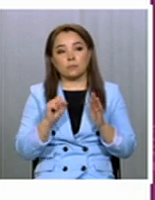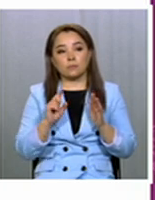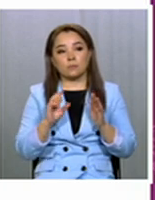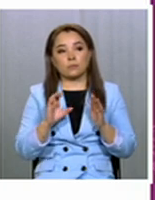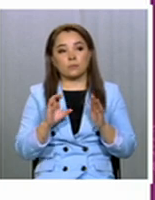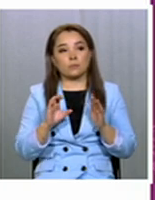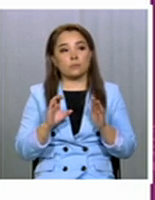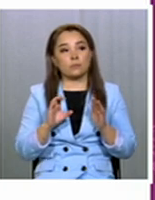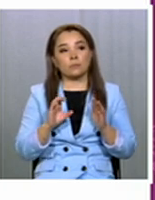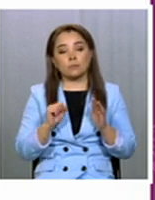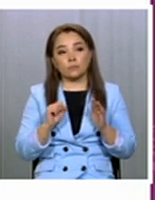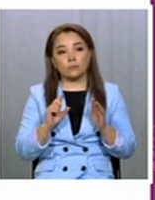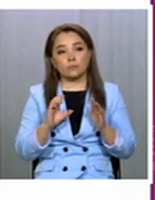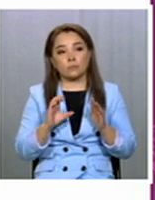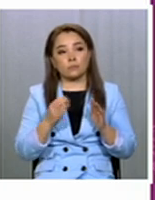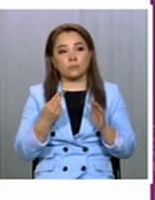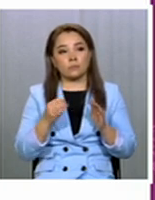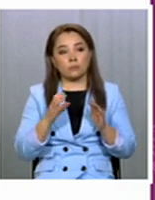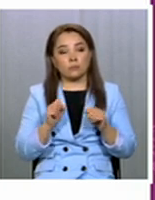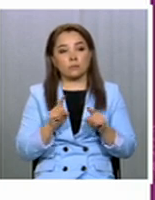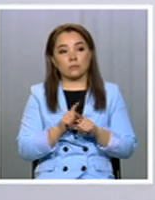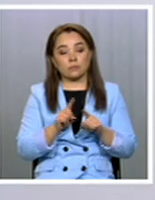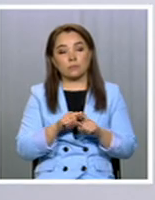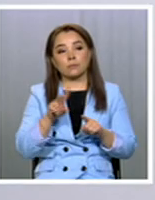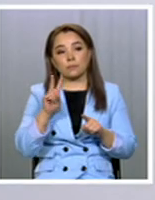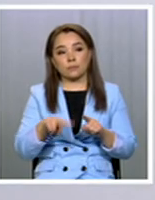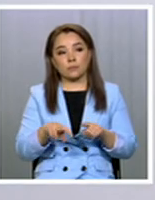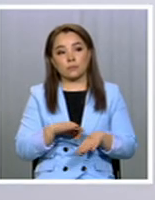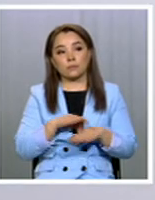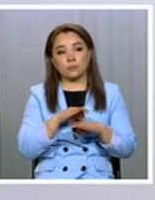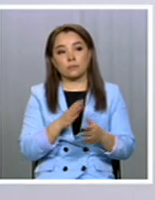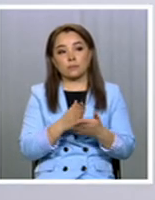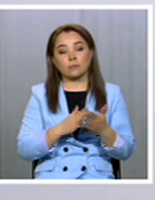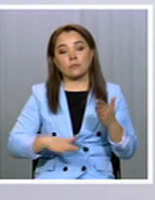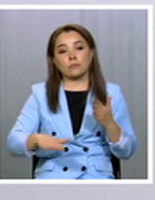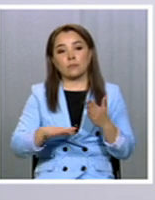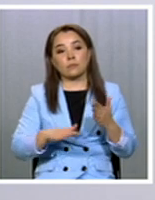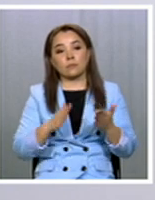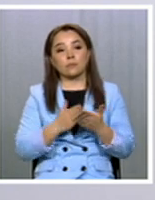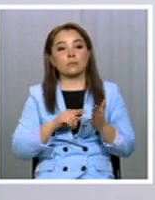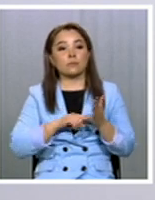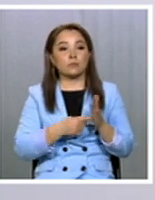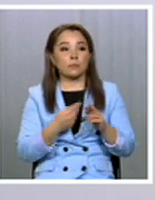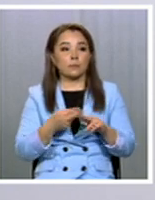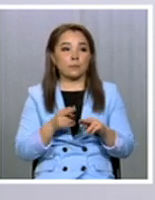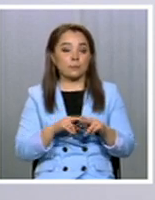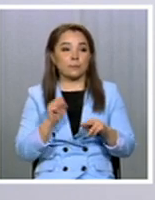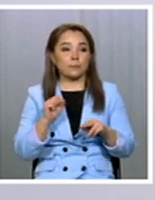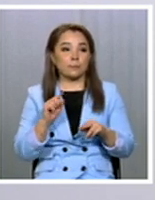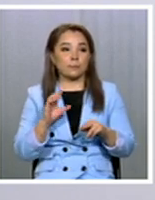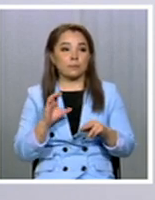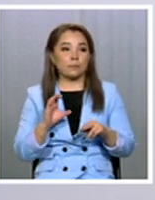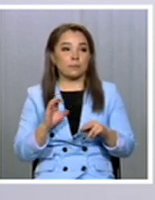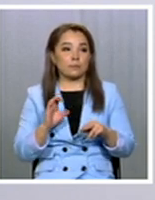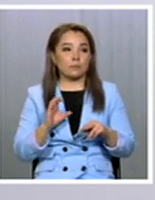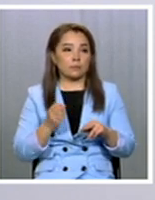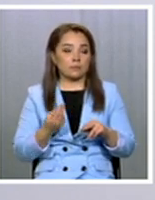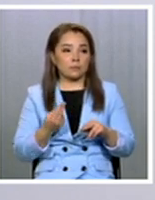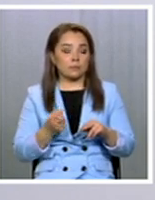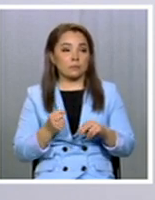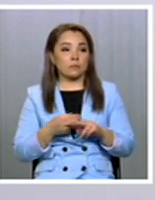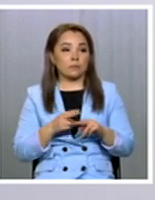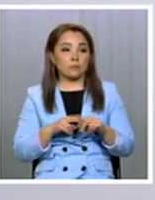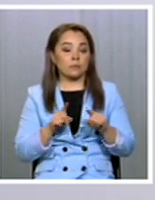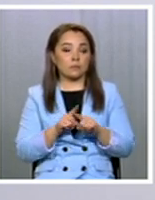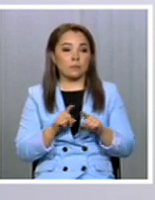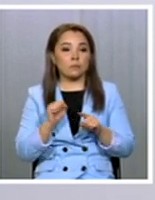тең болса, одан перпендикуляр түсіретін болсақ, оның табаны болатын нүктенің абсциссасы да 2-ге тең болады. Ал